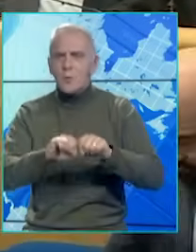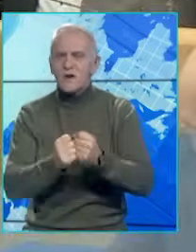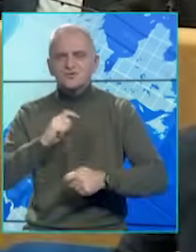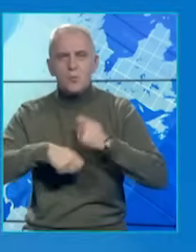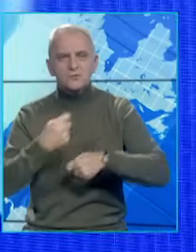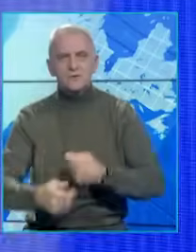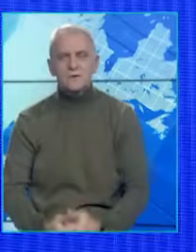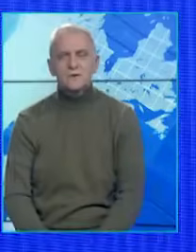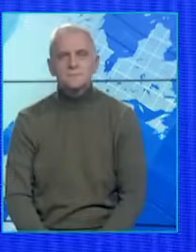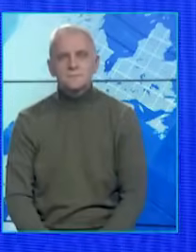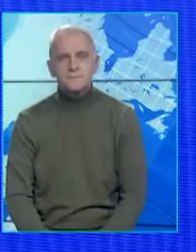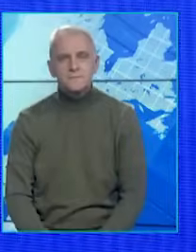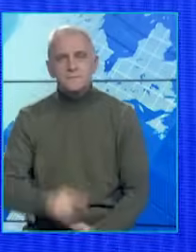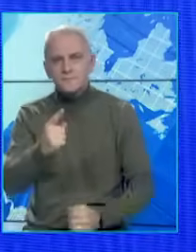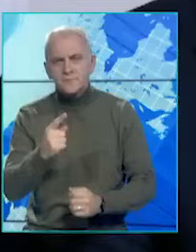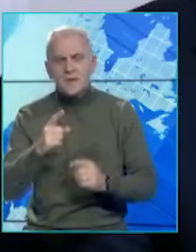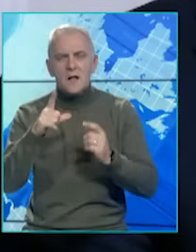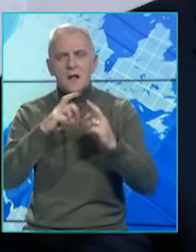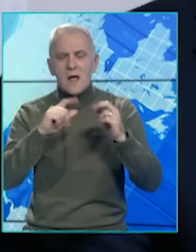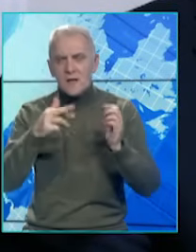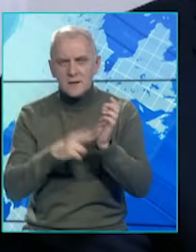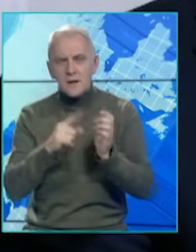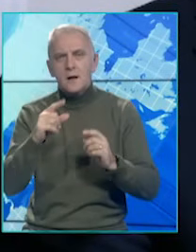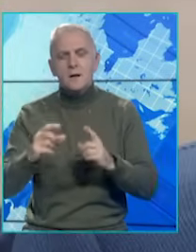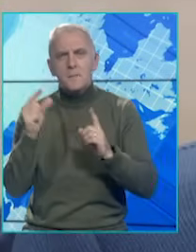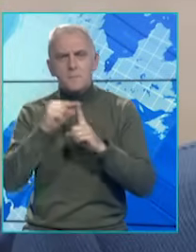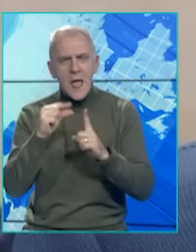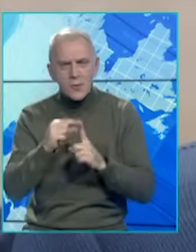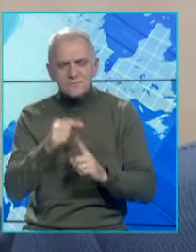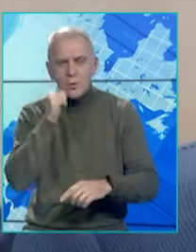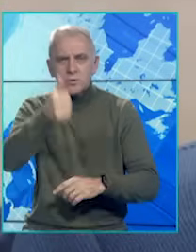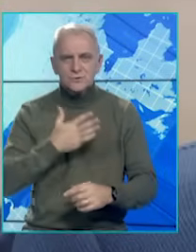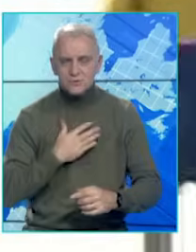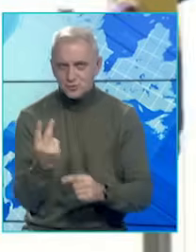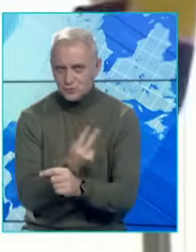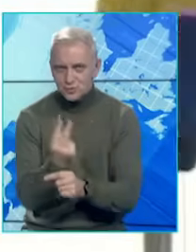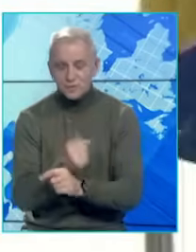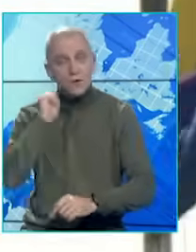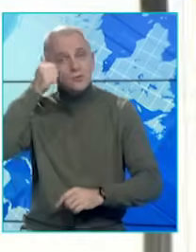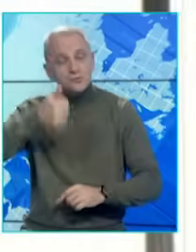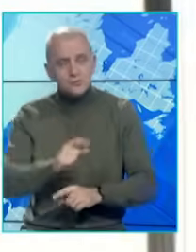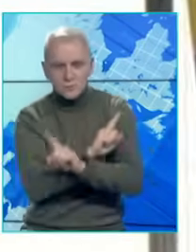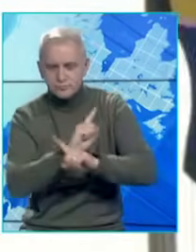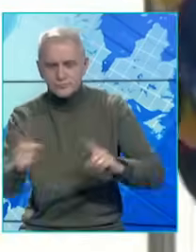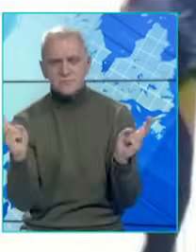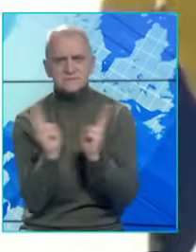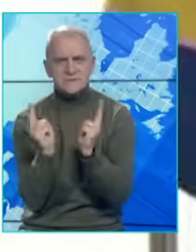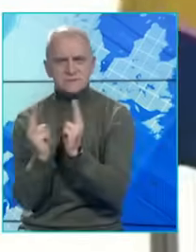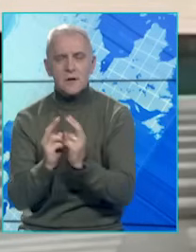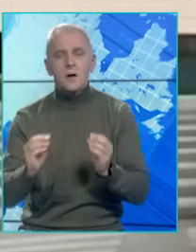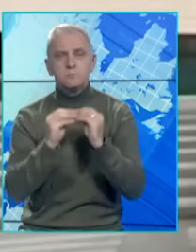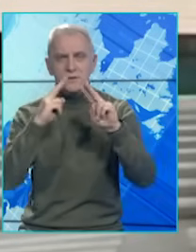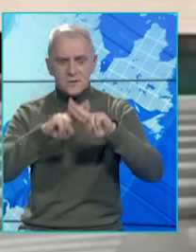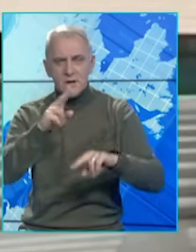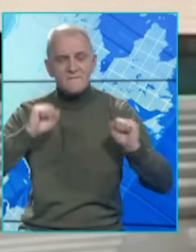poslovnik. Ursula von der Leyen, Andrej Plenković i Mark Rutte u posjeti našoj zemlji. Sutra niz sastanaka sa BH